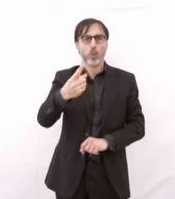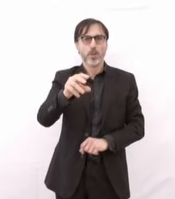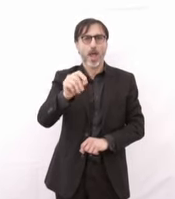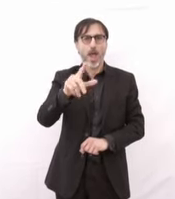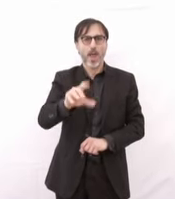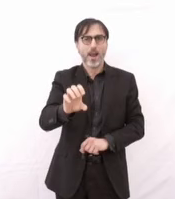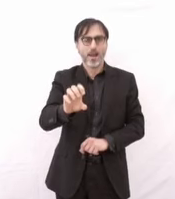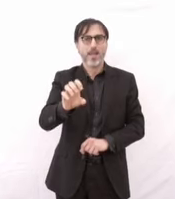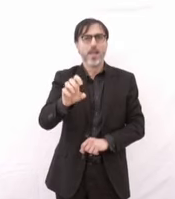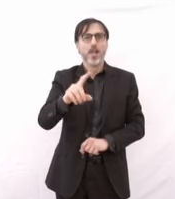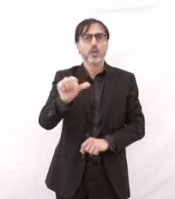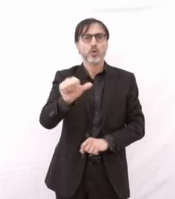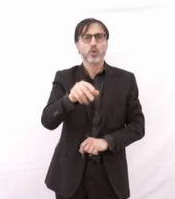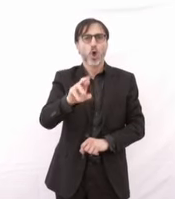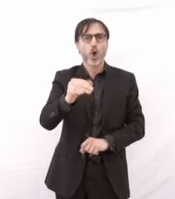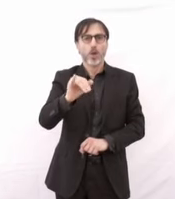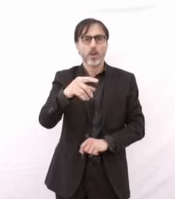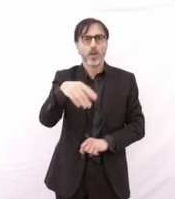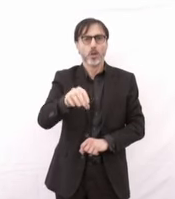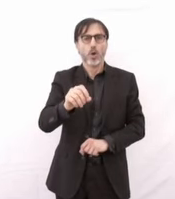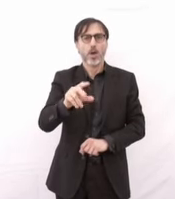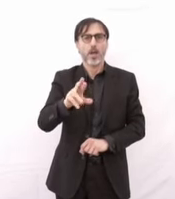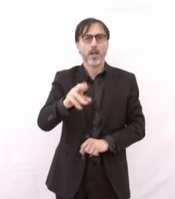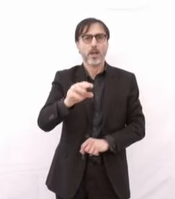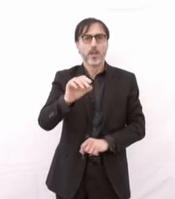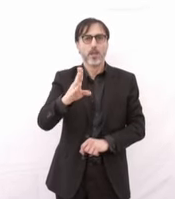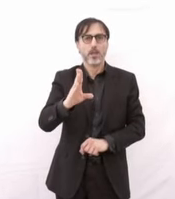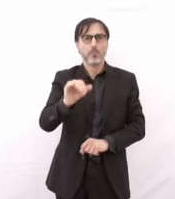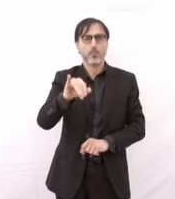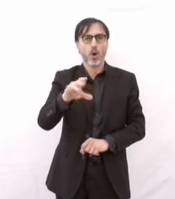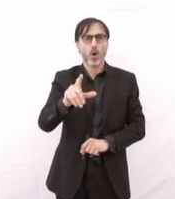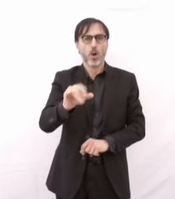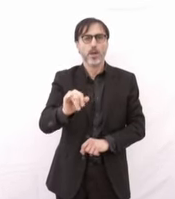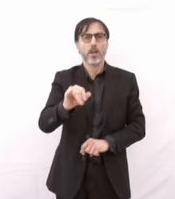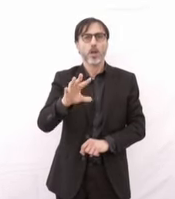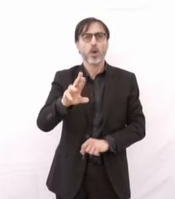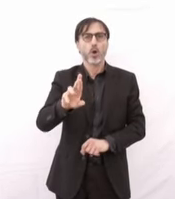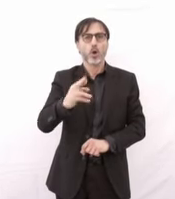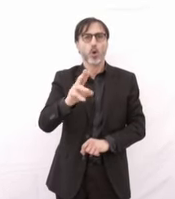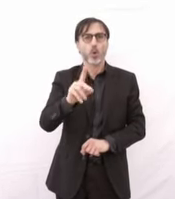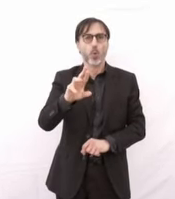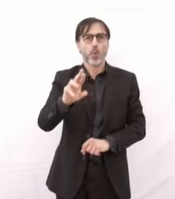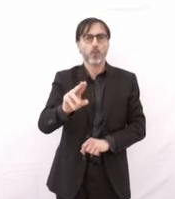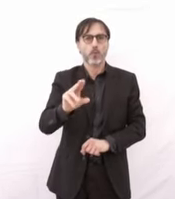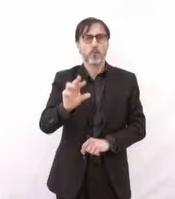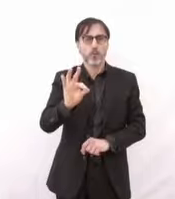Sorino, Emanuele Riboli, Nicola Ruffo, Giuseppe Bruno,